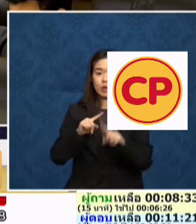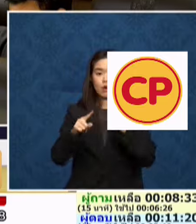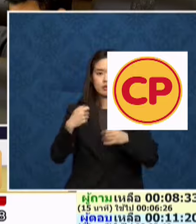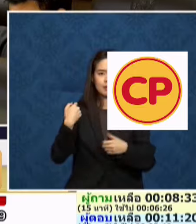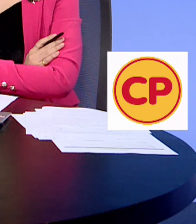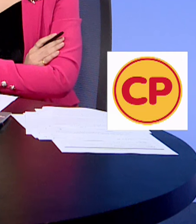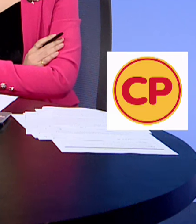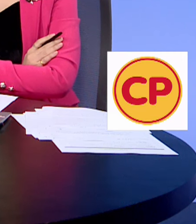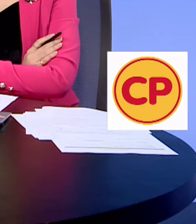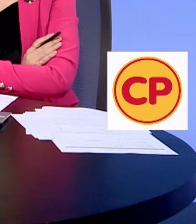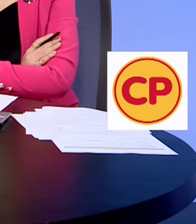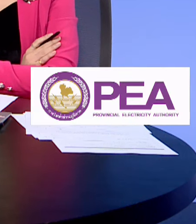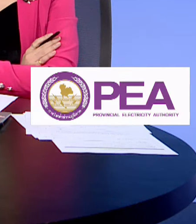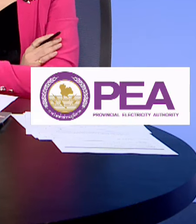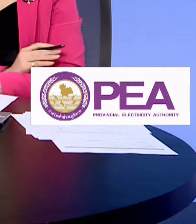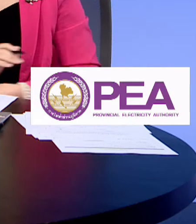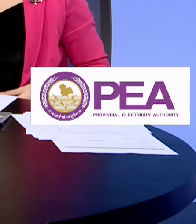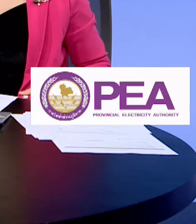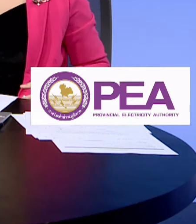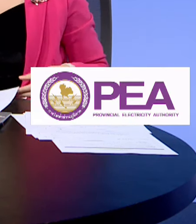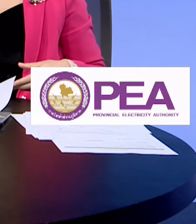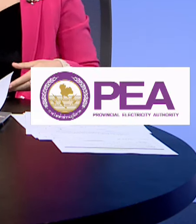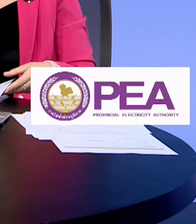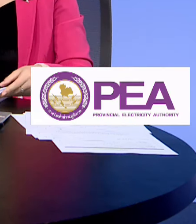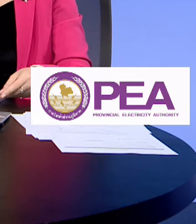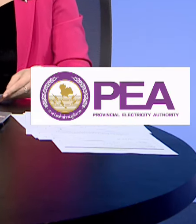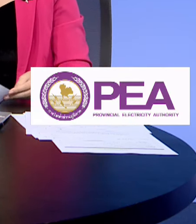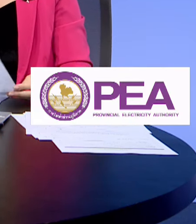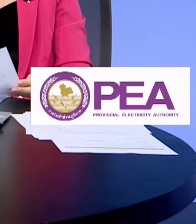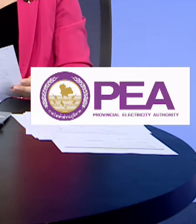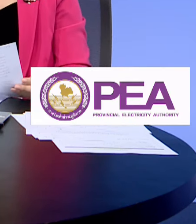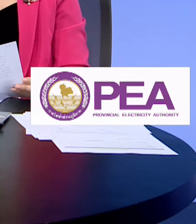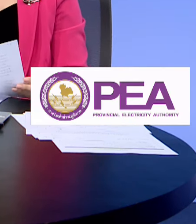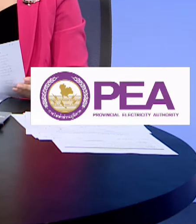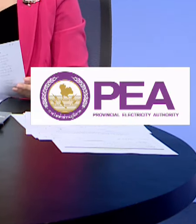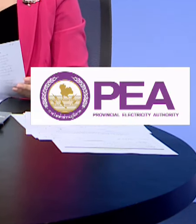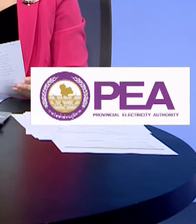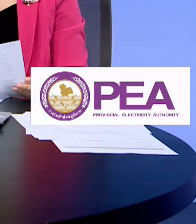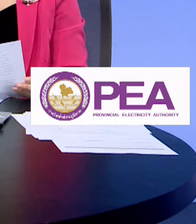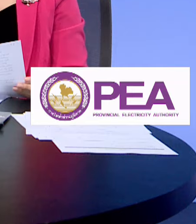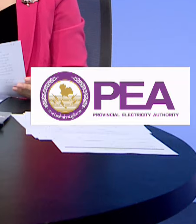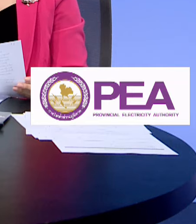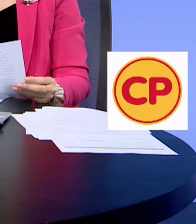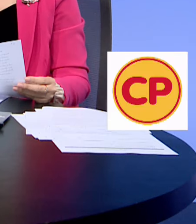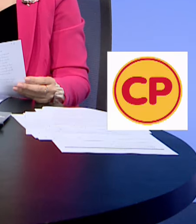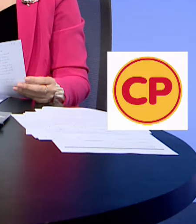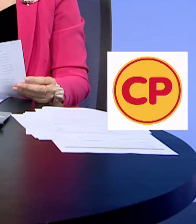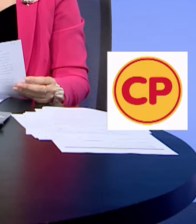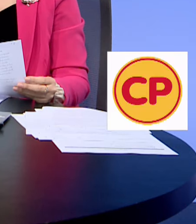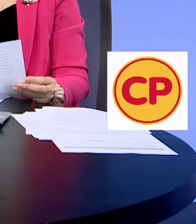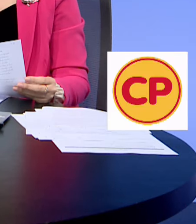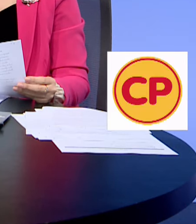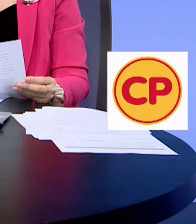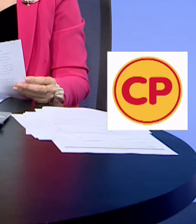รมครับ อ่ะฝ่ายค้านถามต่อข้องใจต่อนะสำหรับคู่นี้นะคะจะเป็นกรณีของสสสุพนั